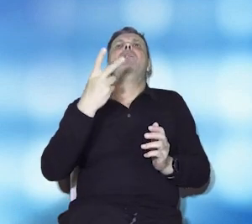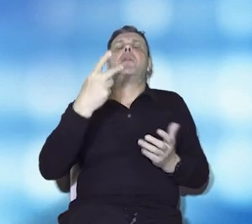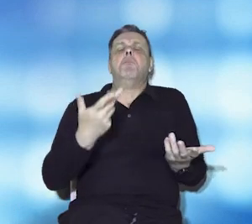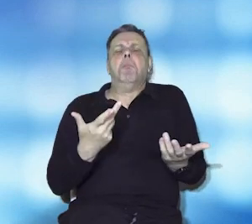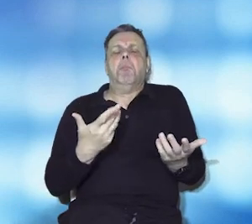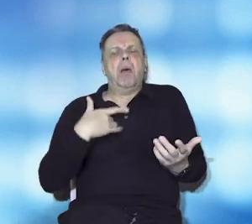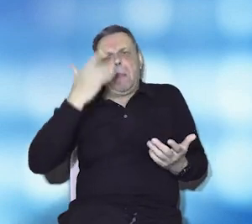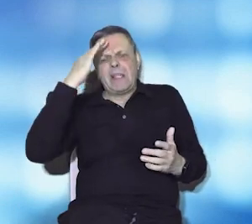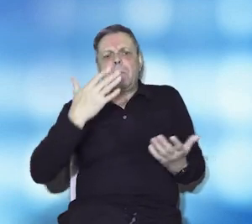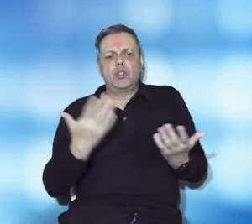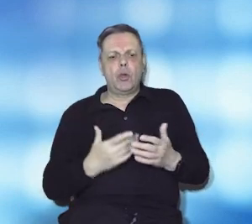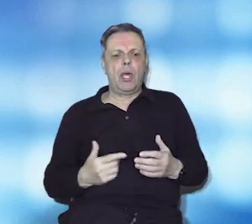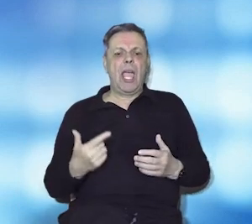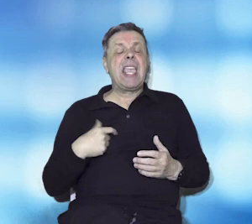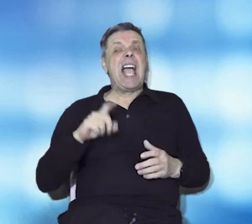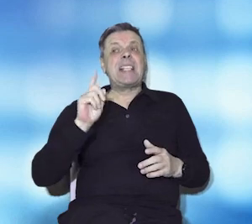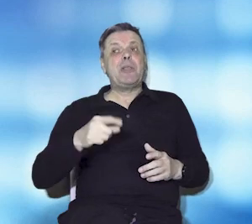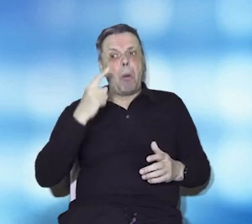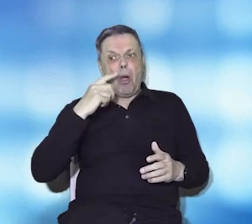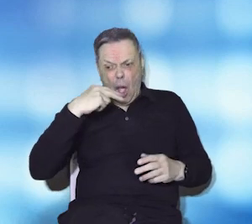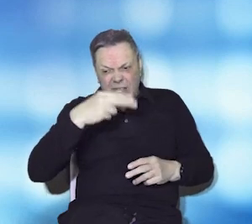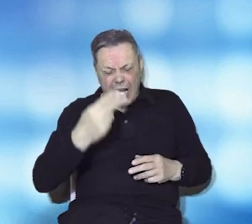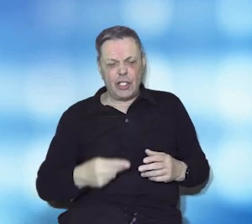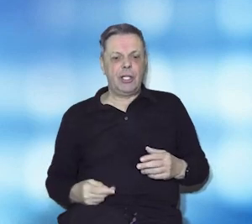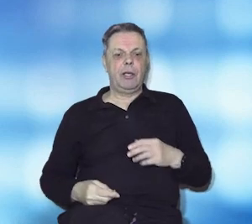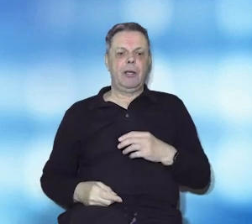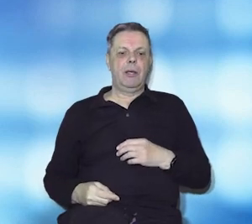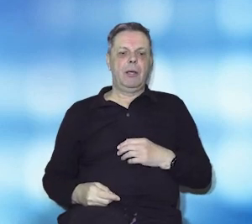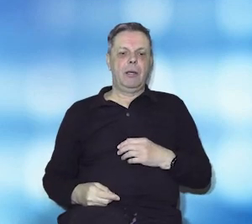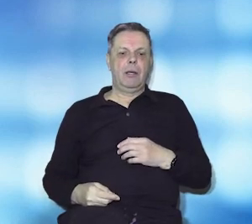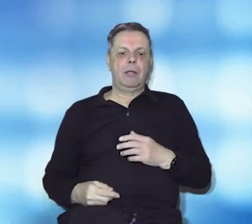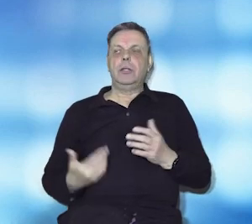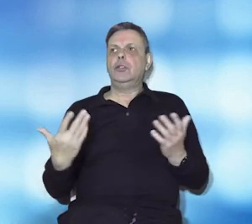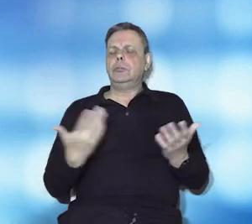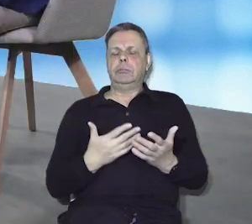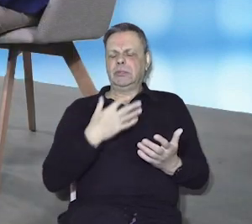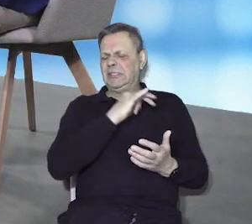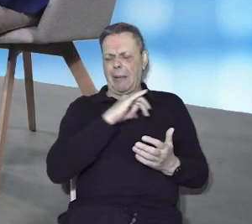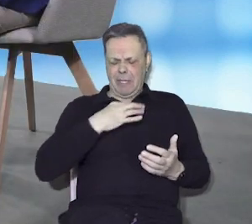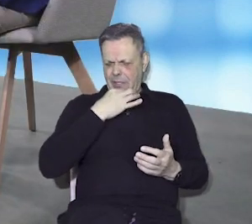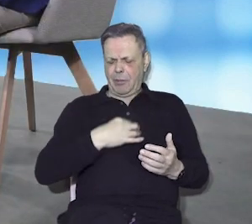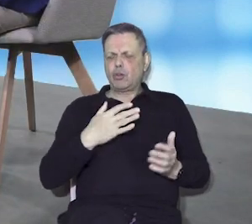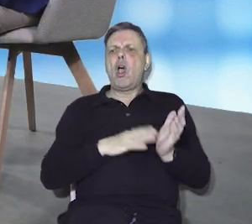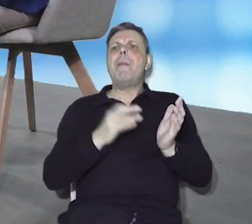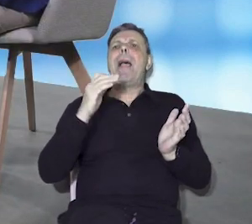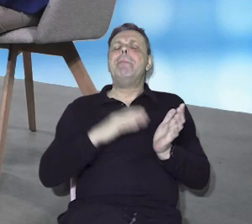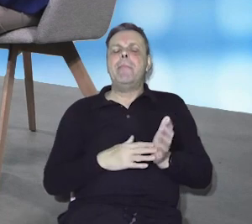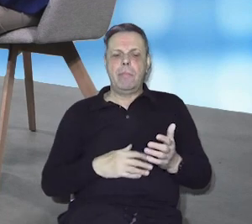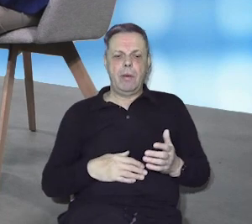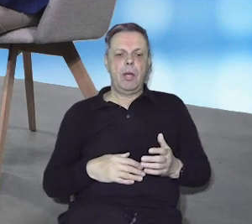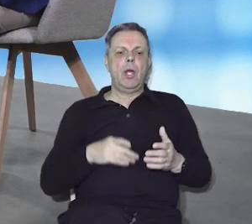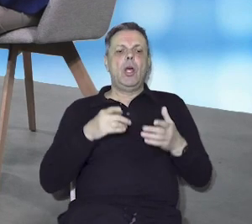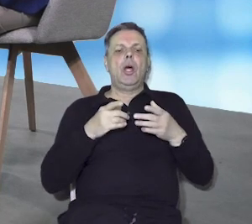što je. Okay. Da, to sam ja isto morao googlat da vidim ono da će svirat mem. Onda sam ja gledao što je to mem. Prvo sam malo istražio, onda sam vidio što je to